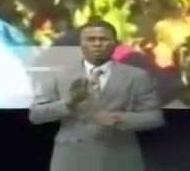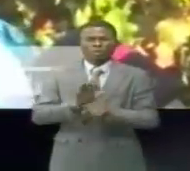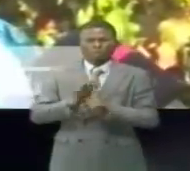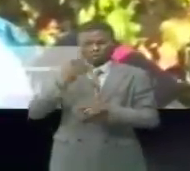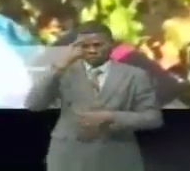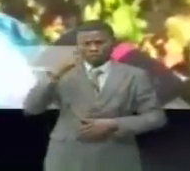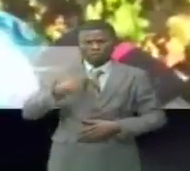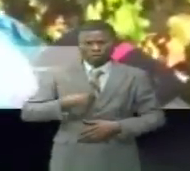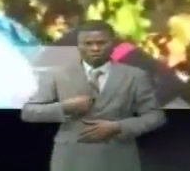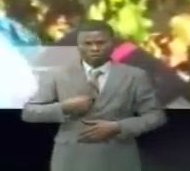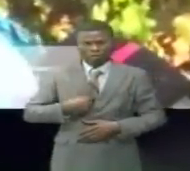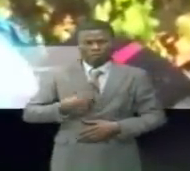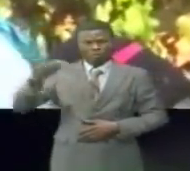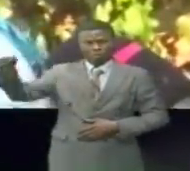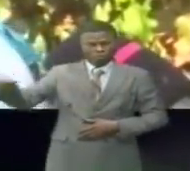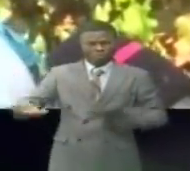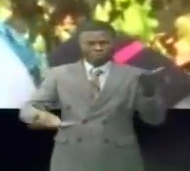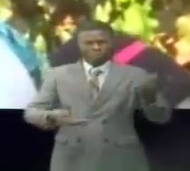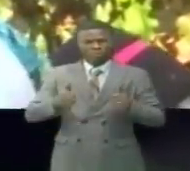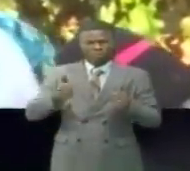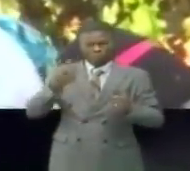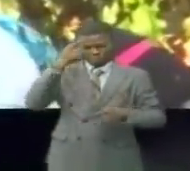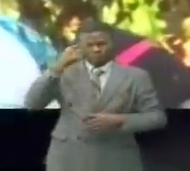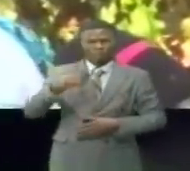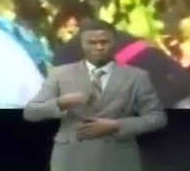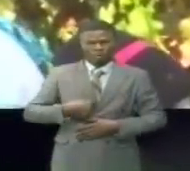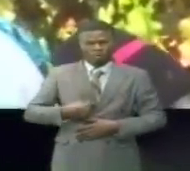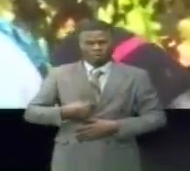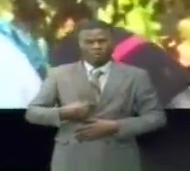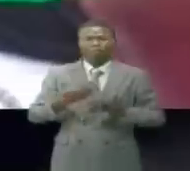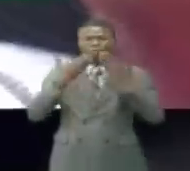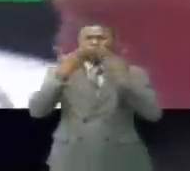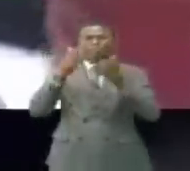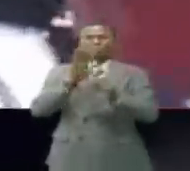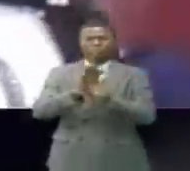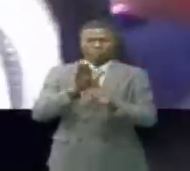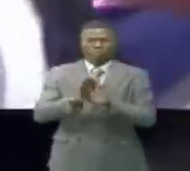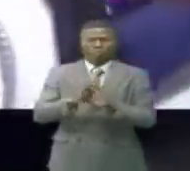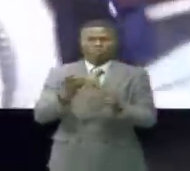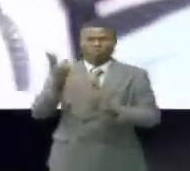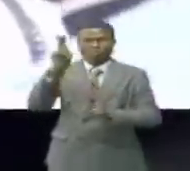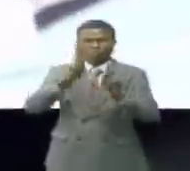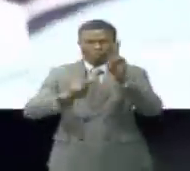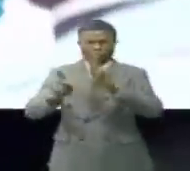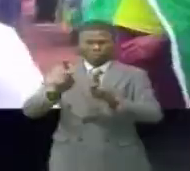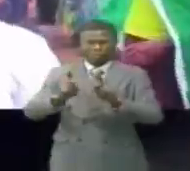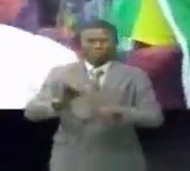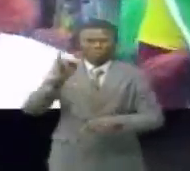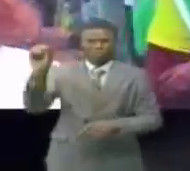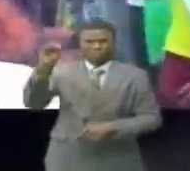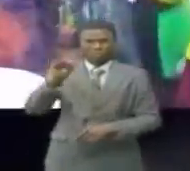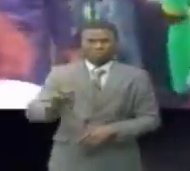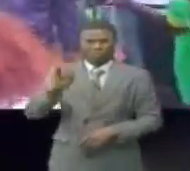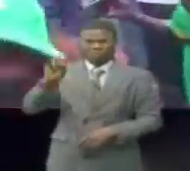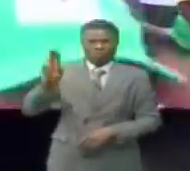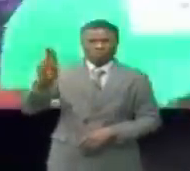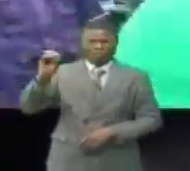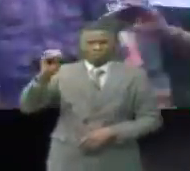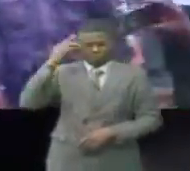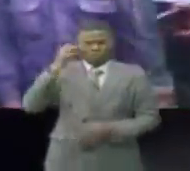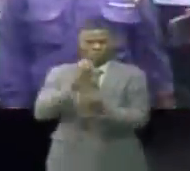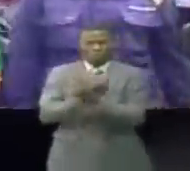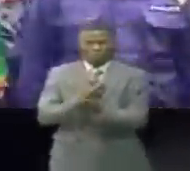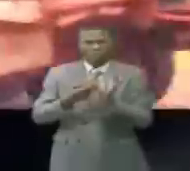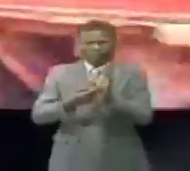pour l'accueil qui m'a été réservé et je remercie la population d'Isiro pour son hospitalité.